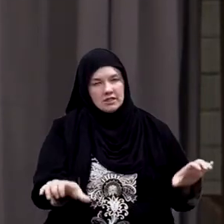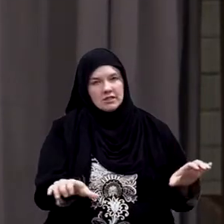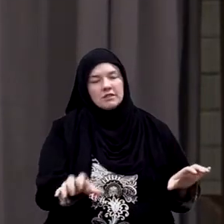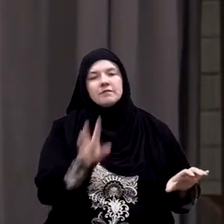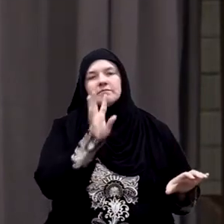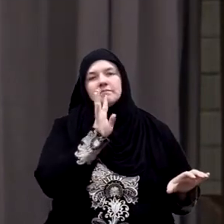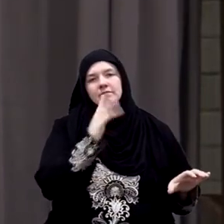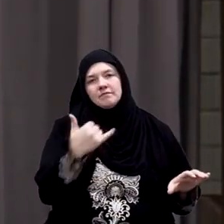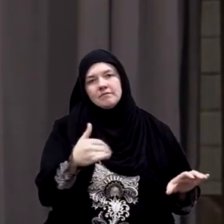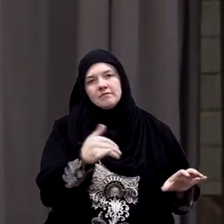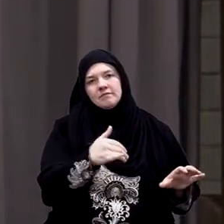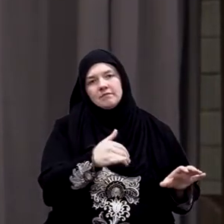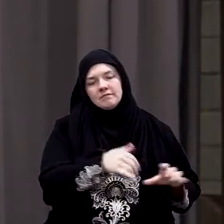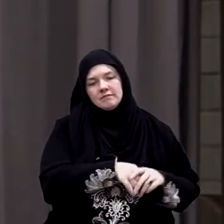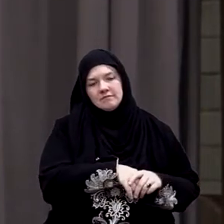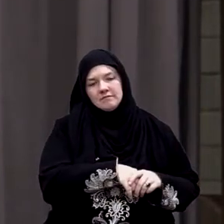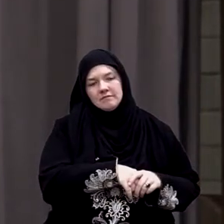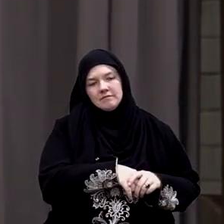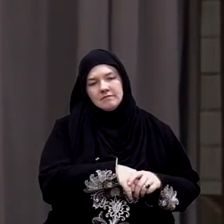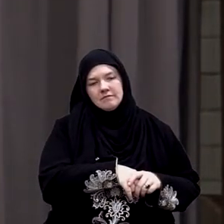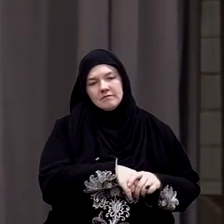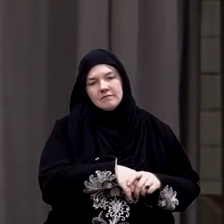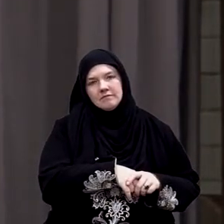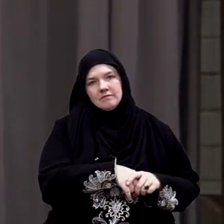إِلَى يَوْمِ الْوَقْتِ الْمَعْلُومِ,